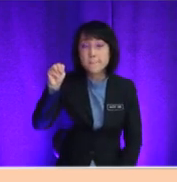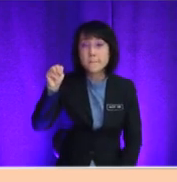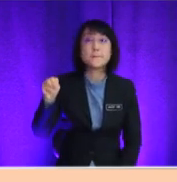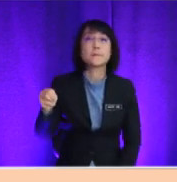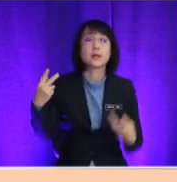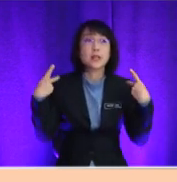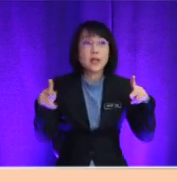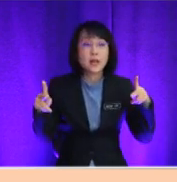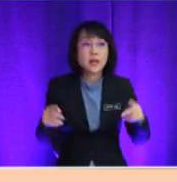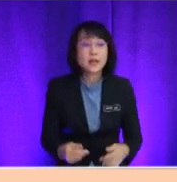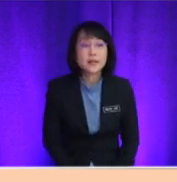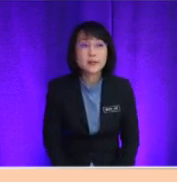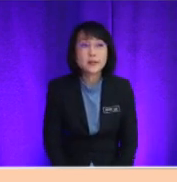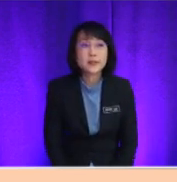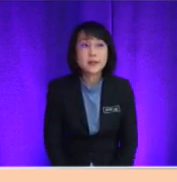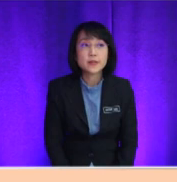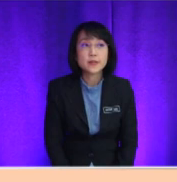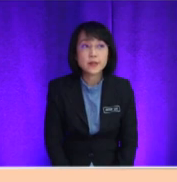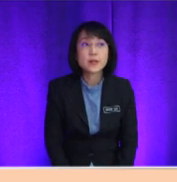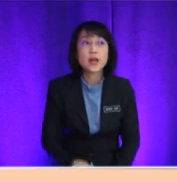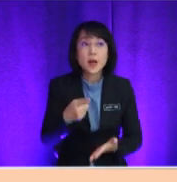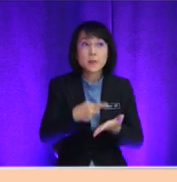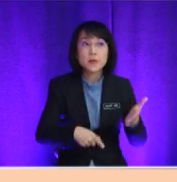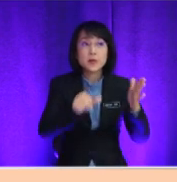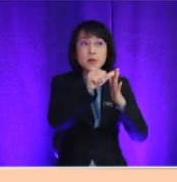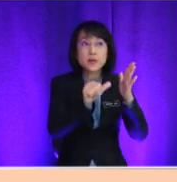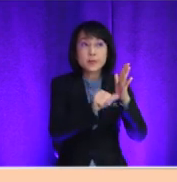pihak GGM dan sebagainya apa peraturan-peraturan